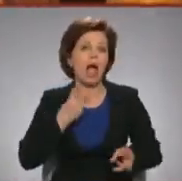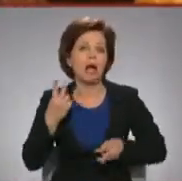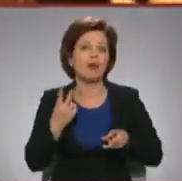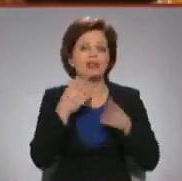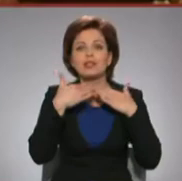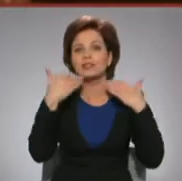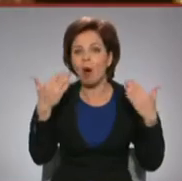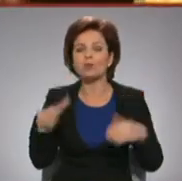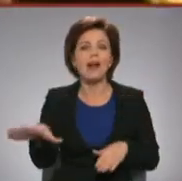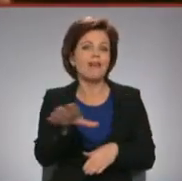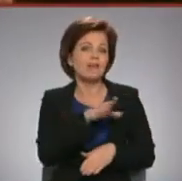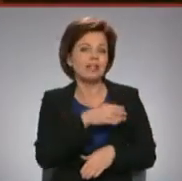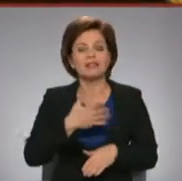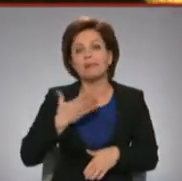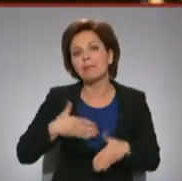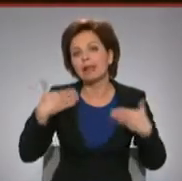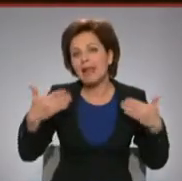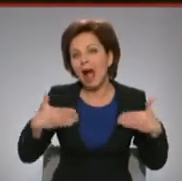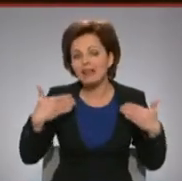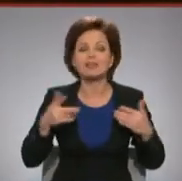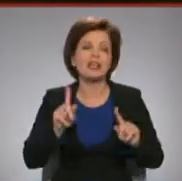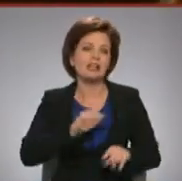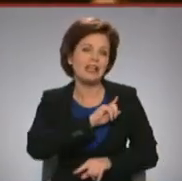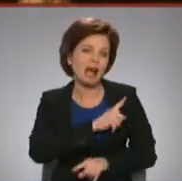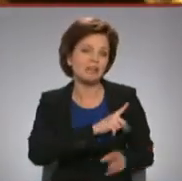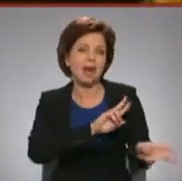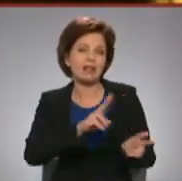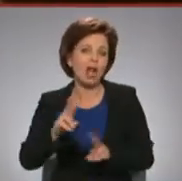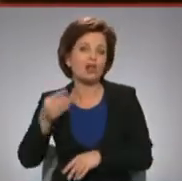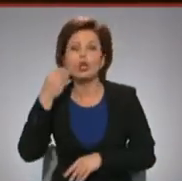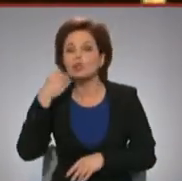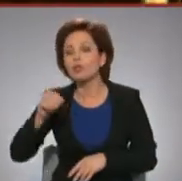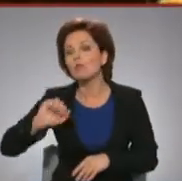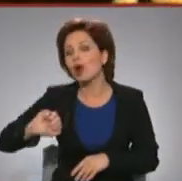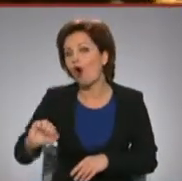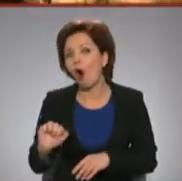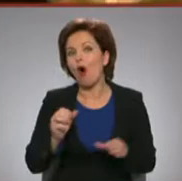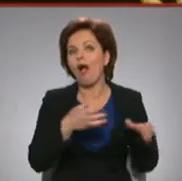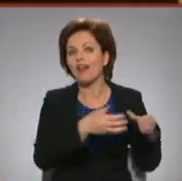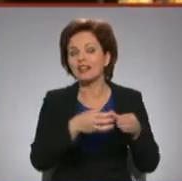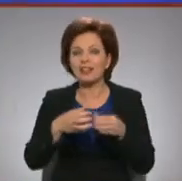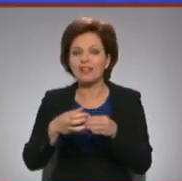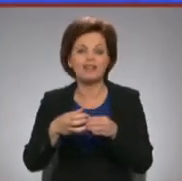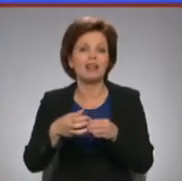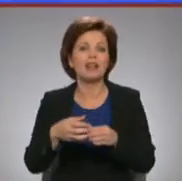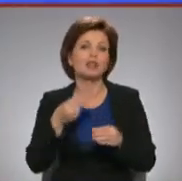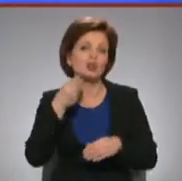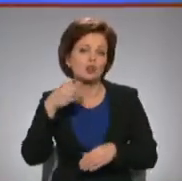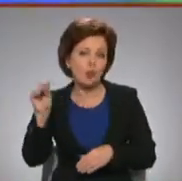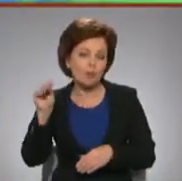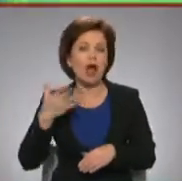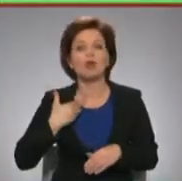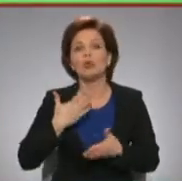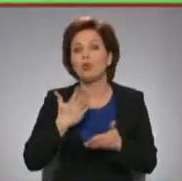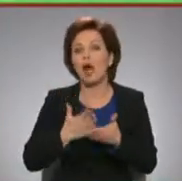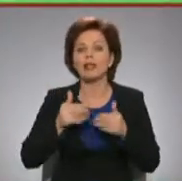visas patīkamas. Tiešām prieks, ka ir iespēja dejot un tik superīgā kolektīvā, superīgi vadītāji un kolēģi. Super! Ļoti